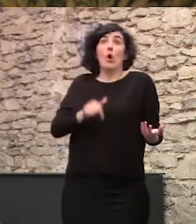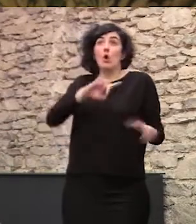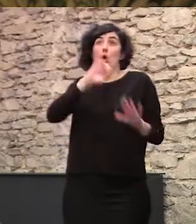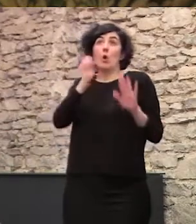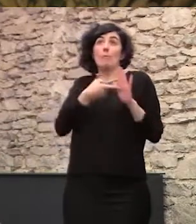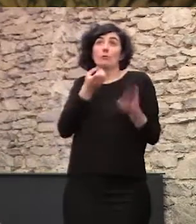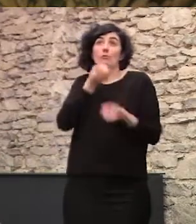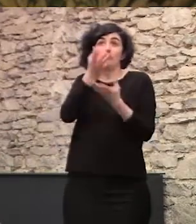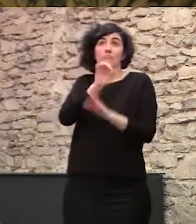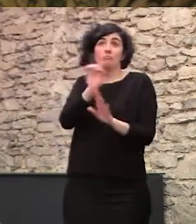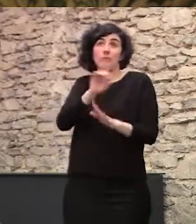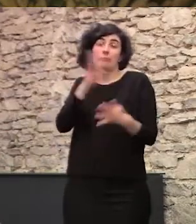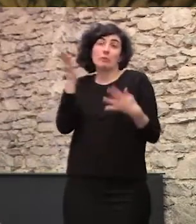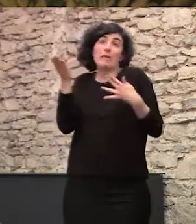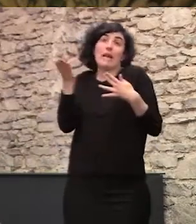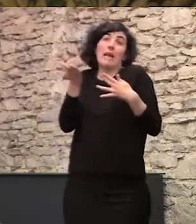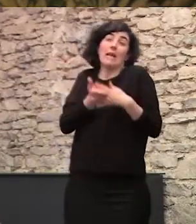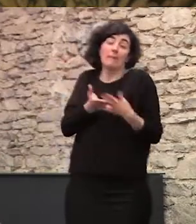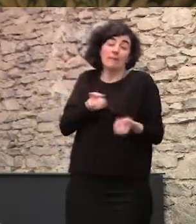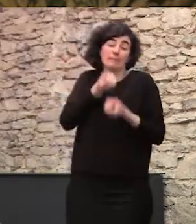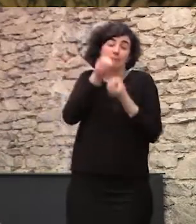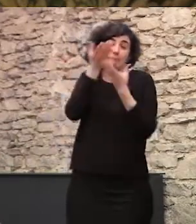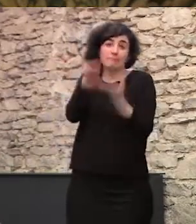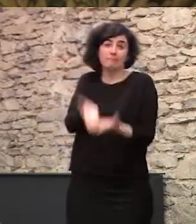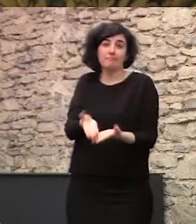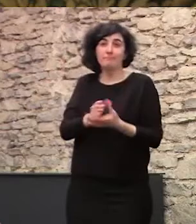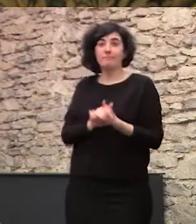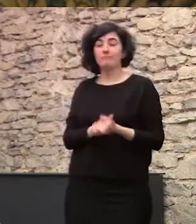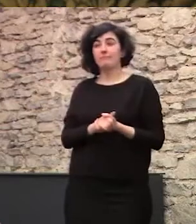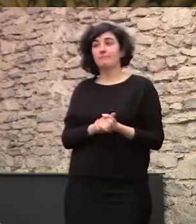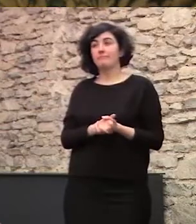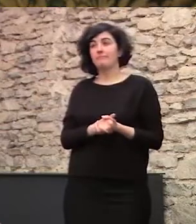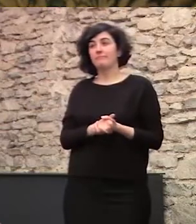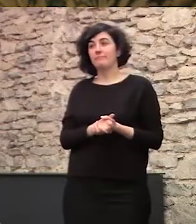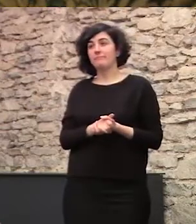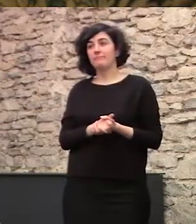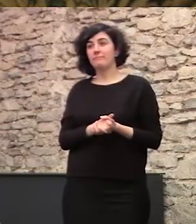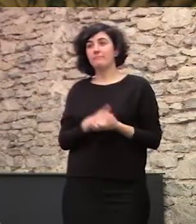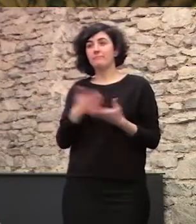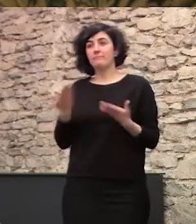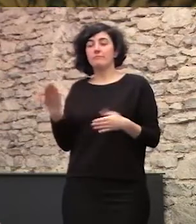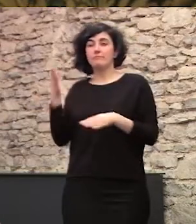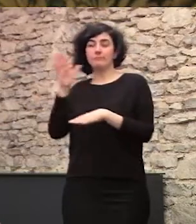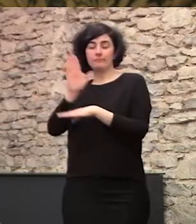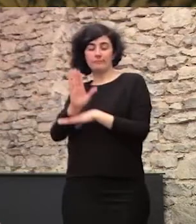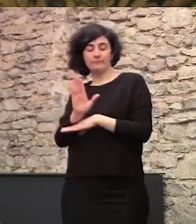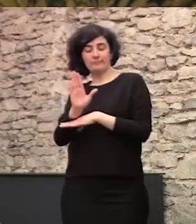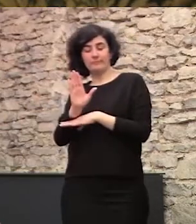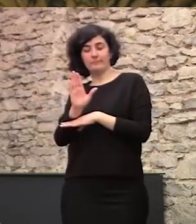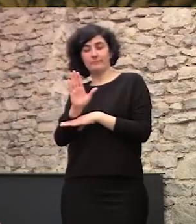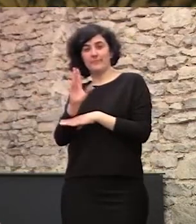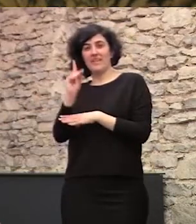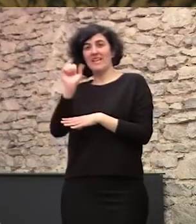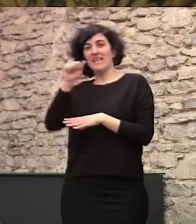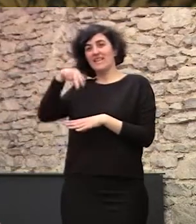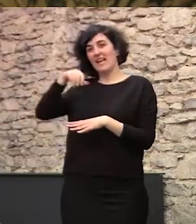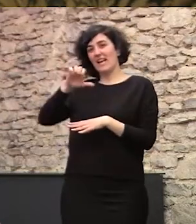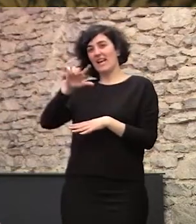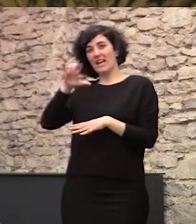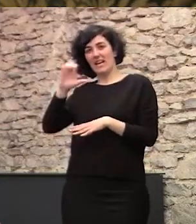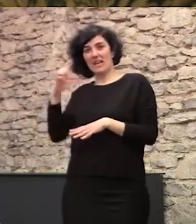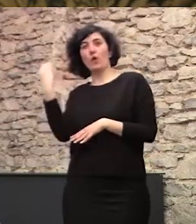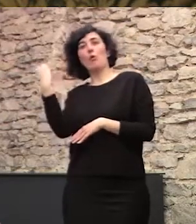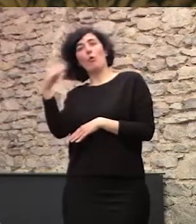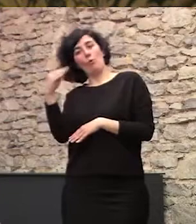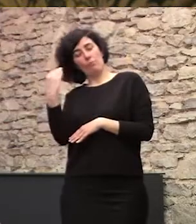da zudori estaltzea, baina bueno. Aurkeztuko dugu Danele,